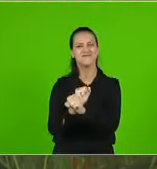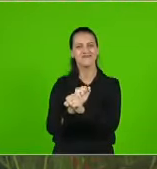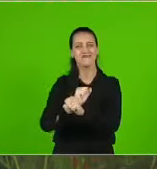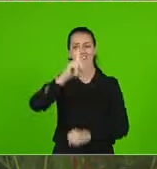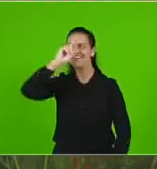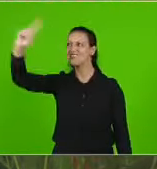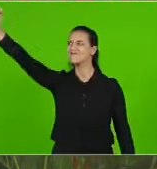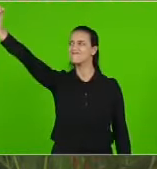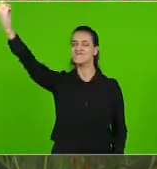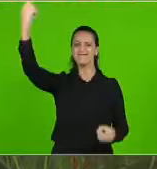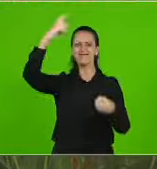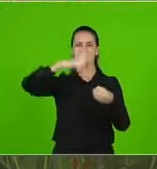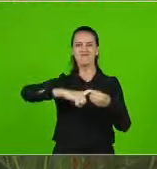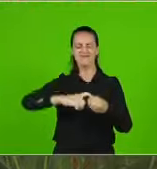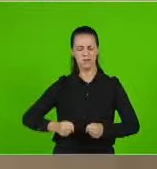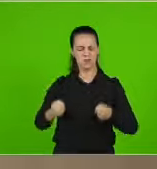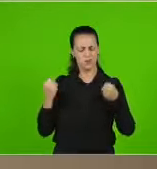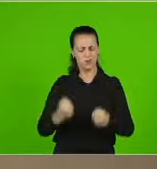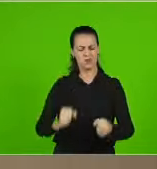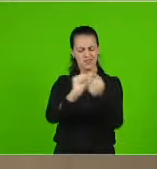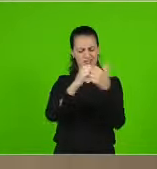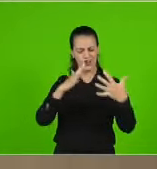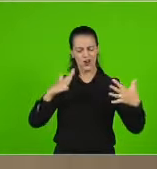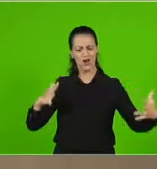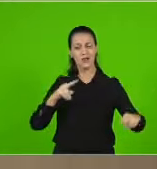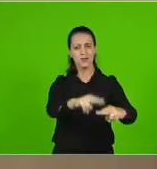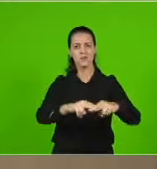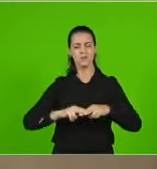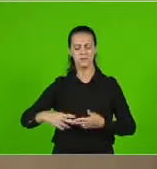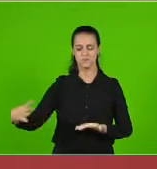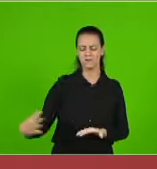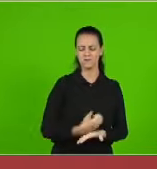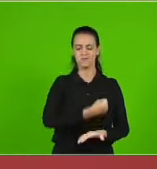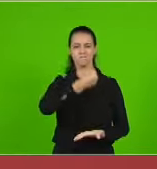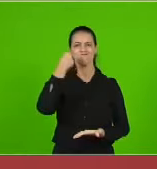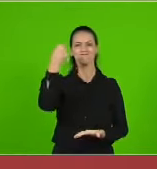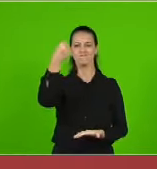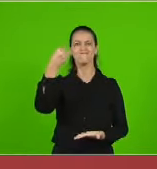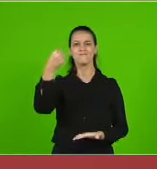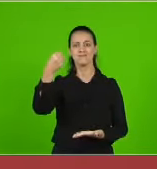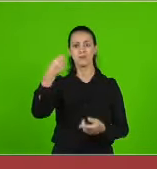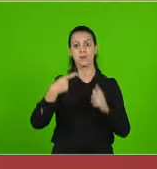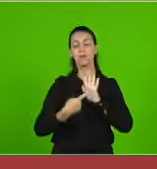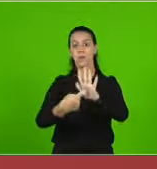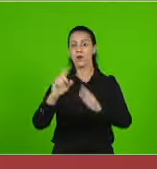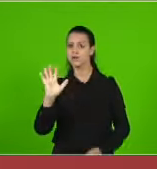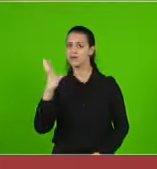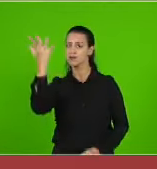Он придет силою, великую славою, чтобы восхитить церковь свою.